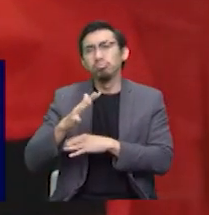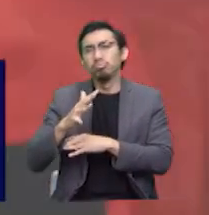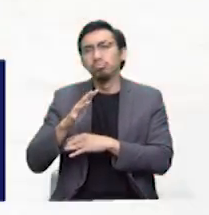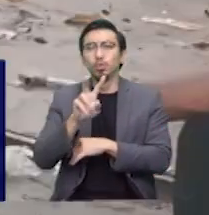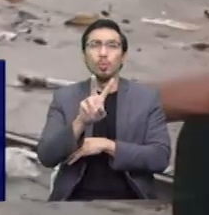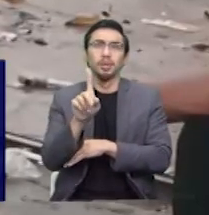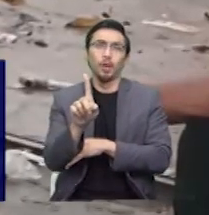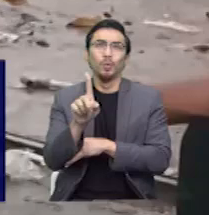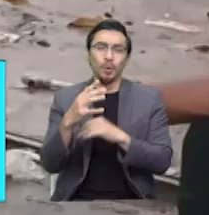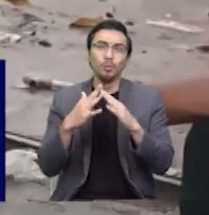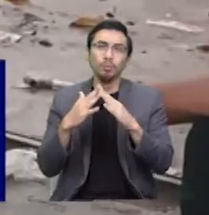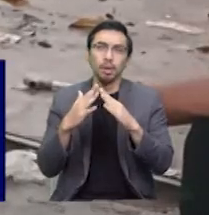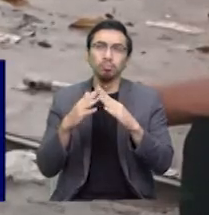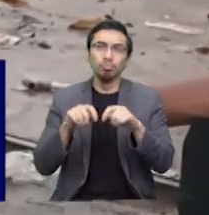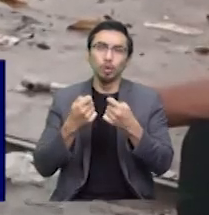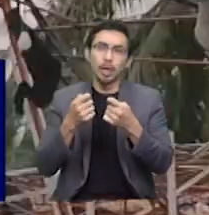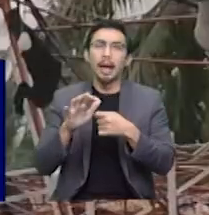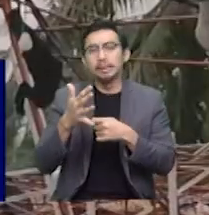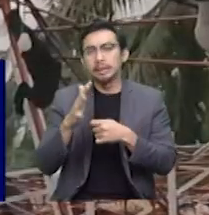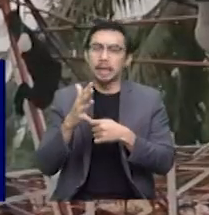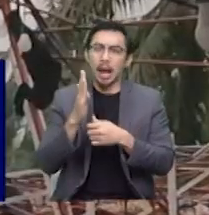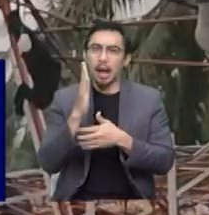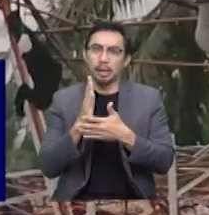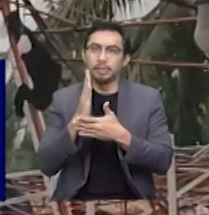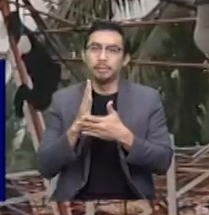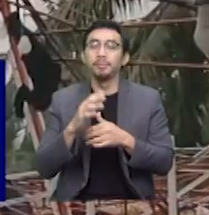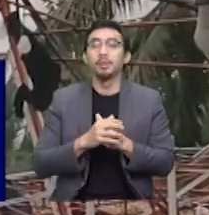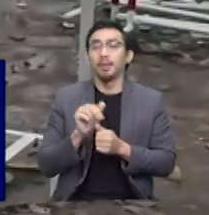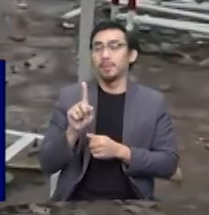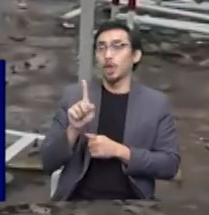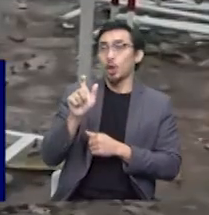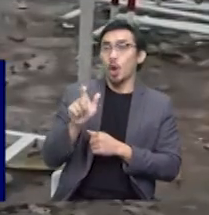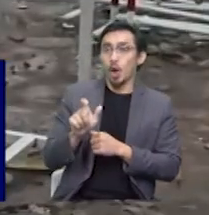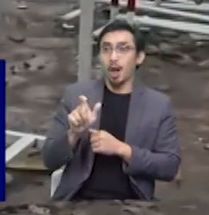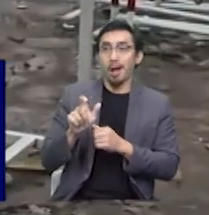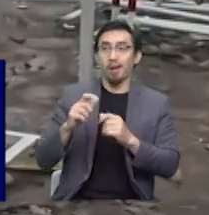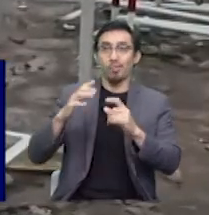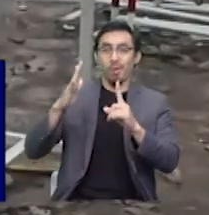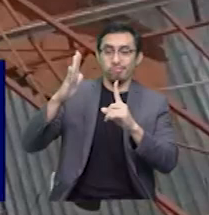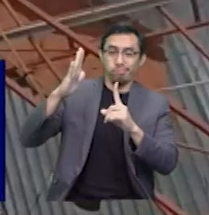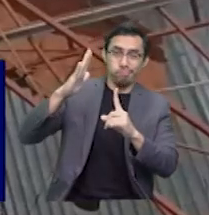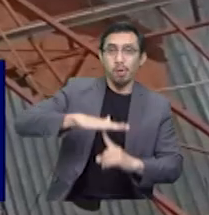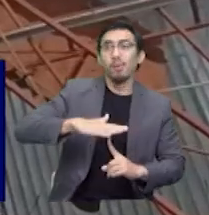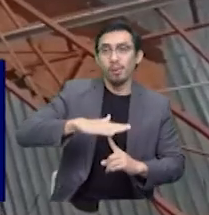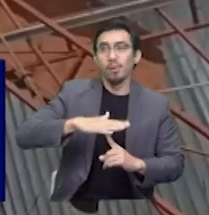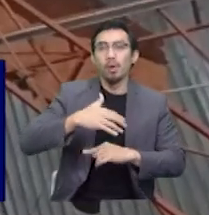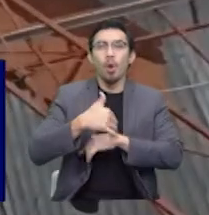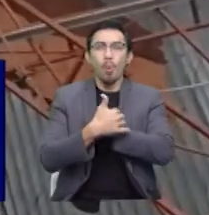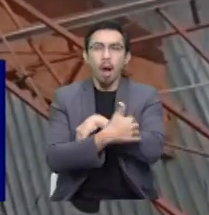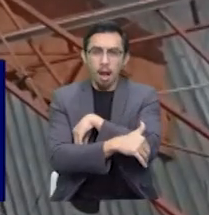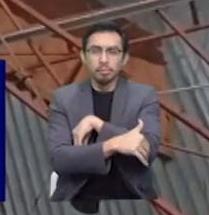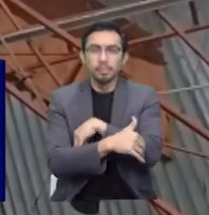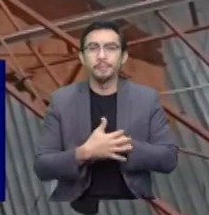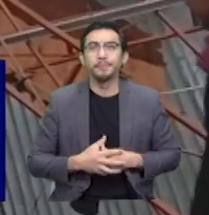unit rumah. Dari kejadian ini, seorang warga terluka akibat tertimpa reruntuhan atap rumah. BPBD Kabupaten